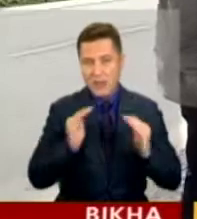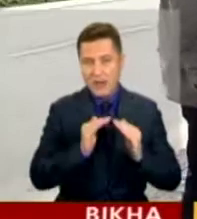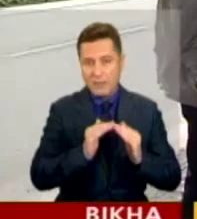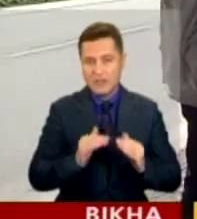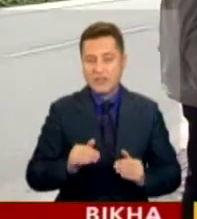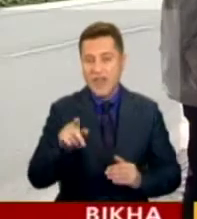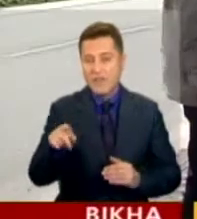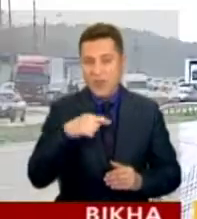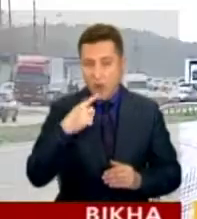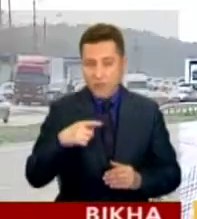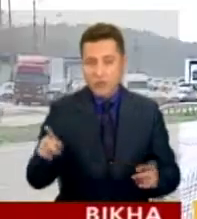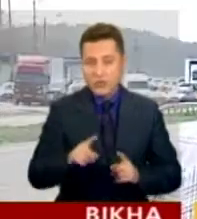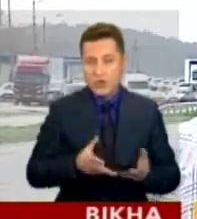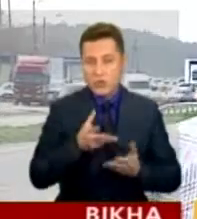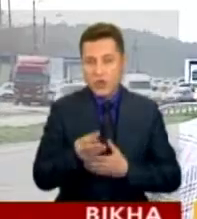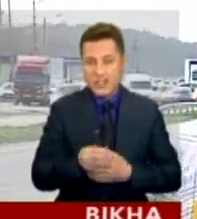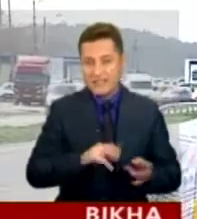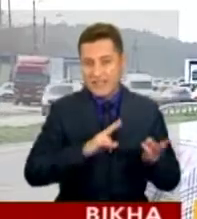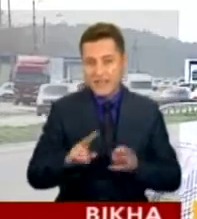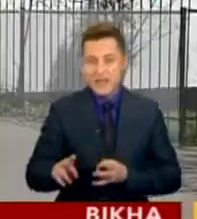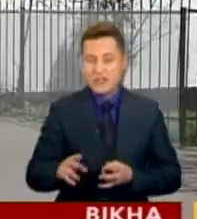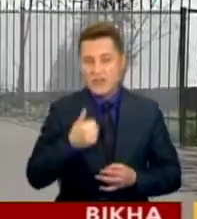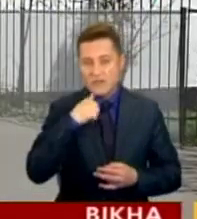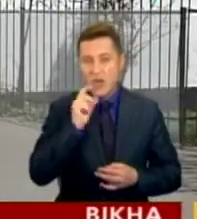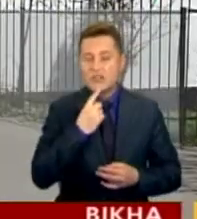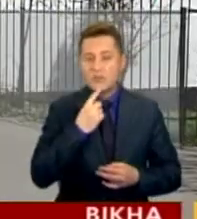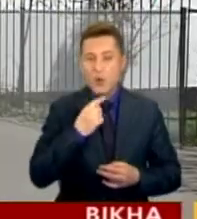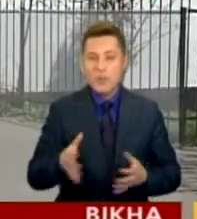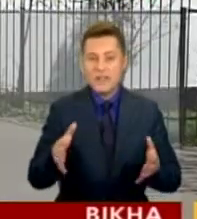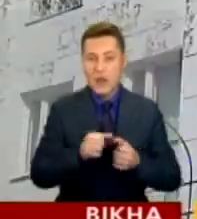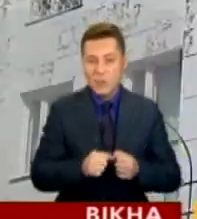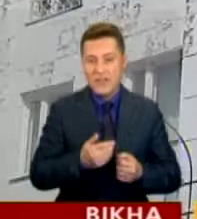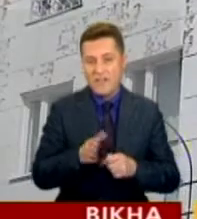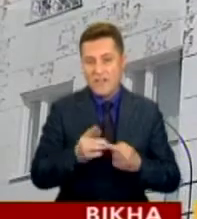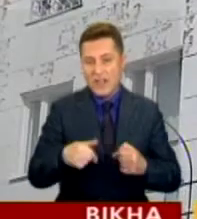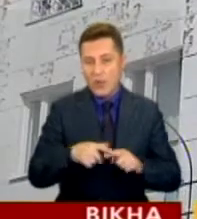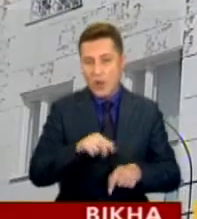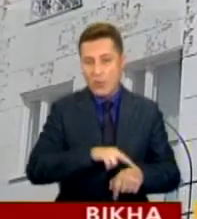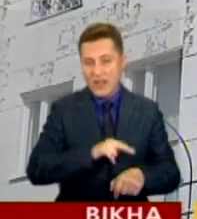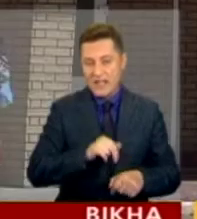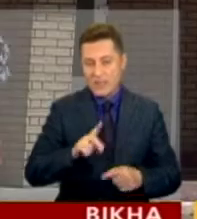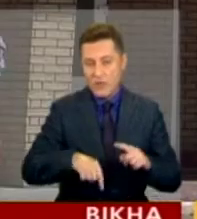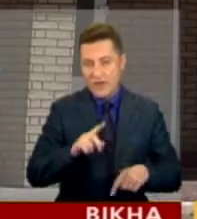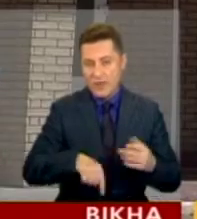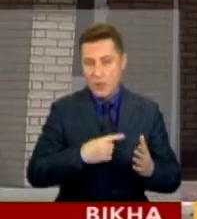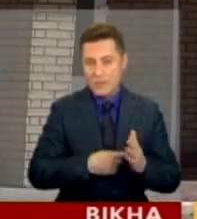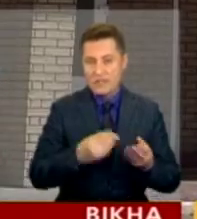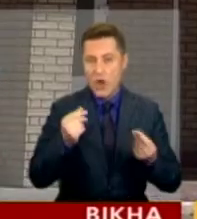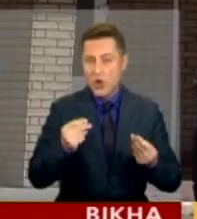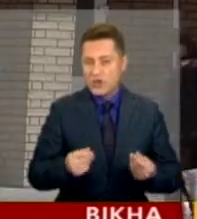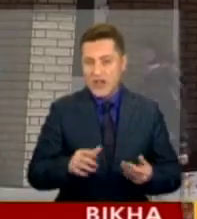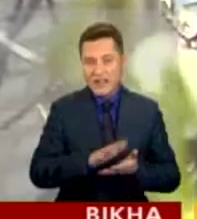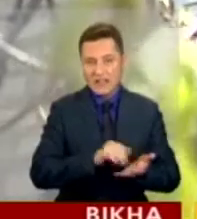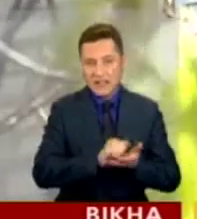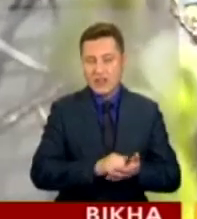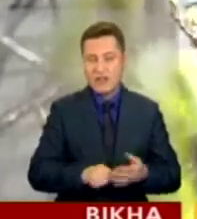говорить, платити за терористів його спонукала вчорашня спроба захопити відділок міліції в його рідному місті. Переконує, грошей на знешкодження таких у